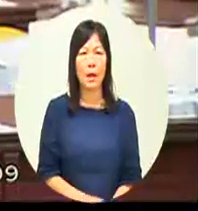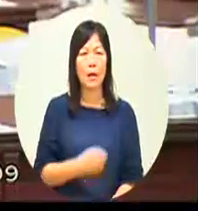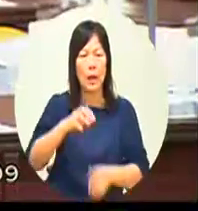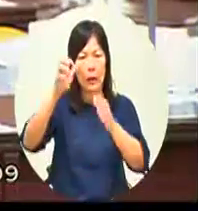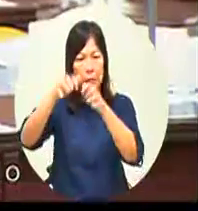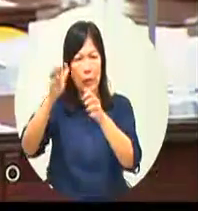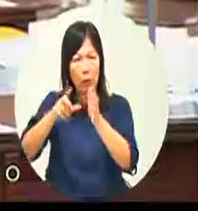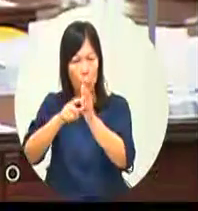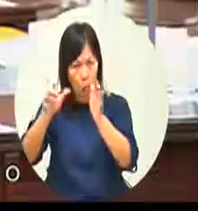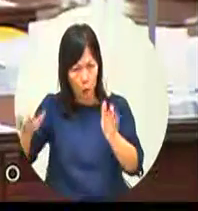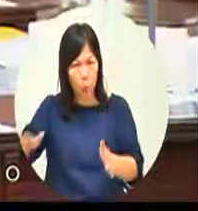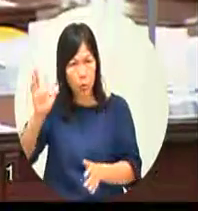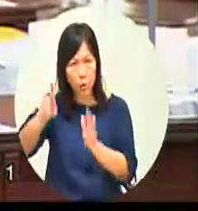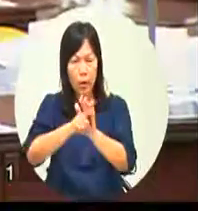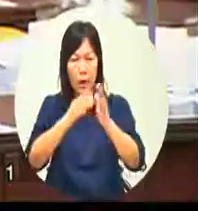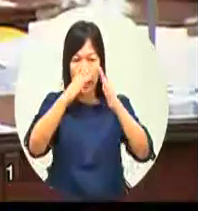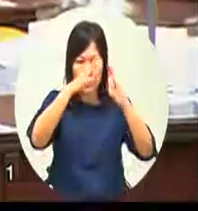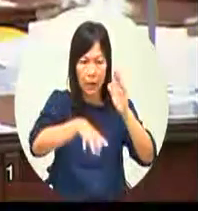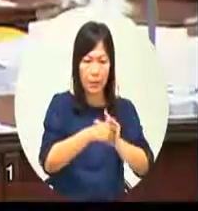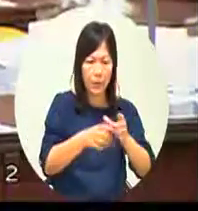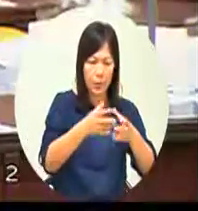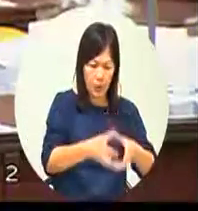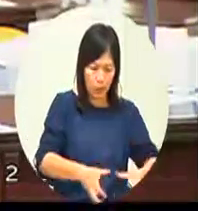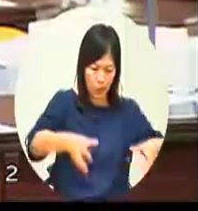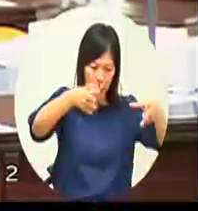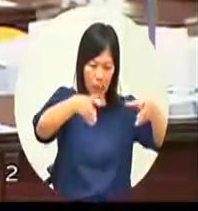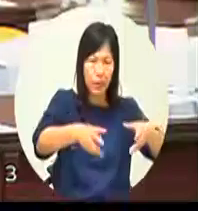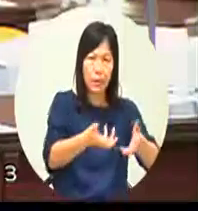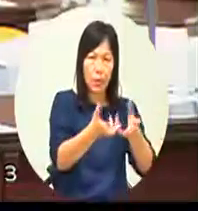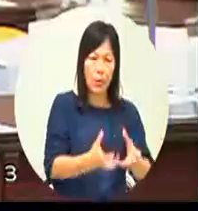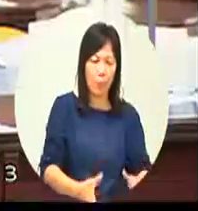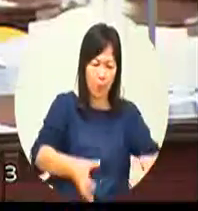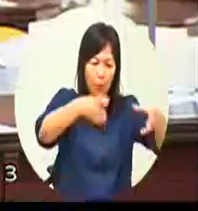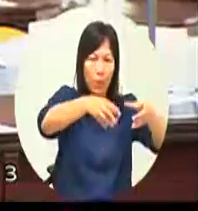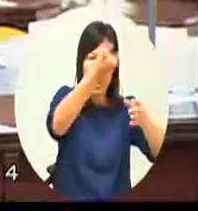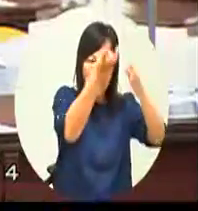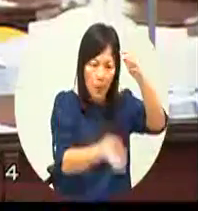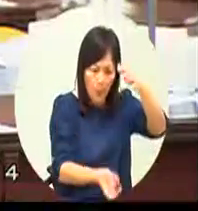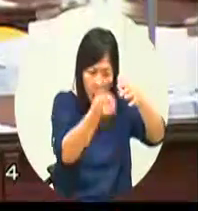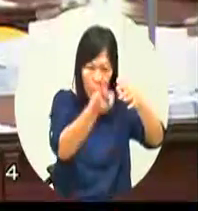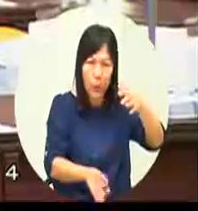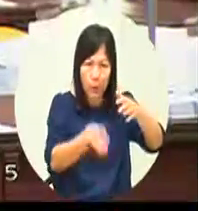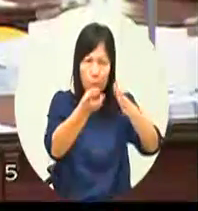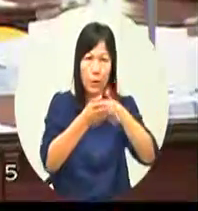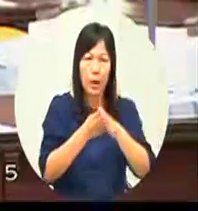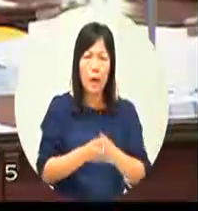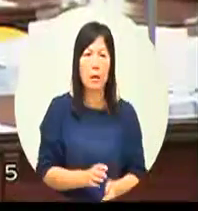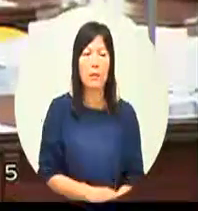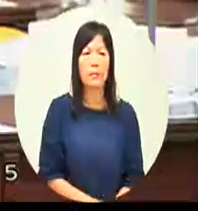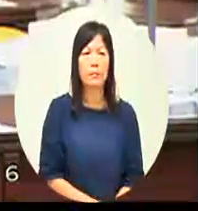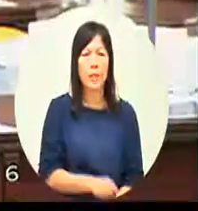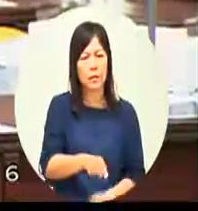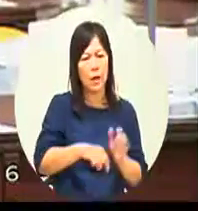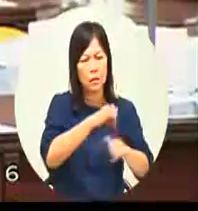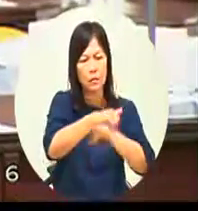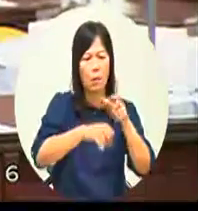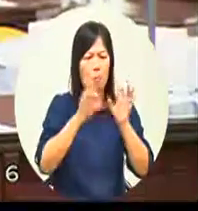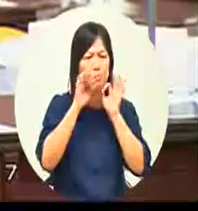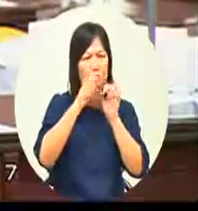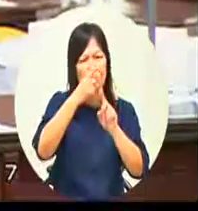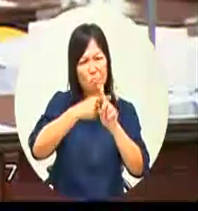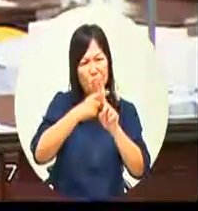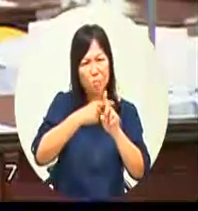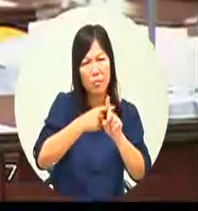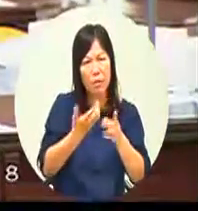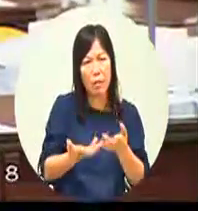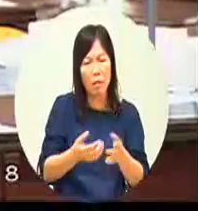来，对不对吼？内面因就是用桶啊，用塑胶袋啊咧盛水。我感觉这种的生活品质，对不对吼？我感觉